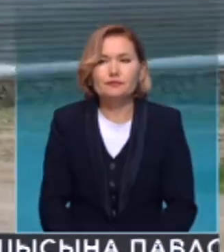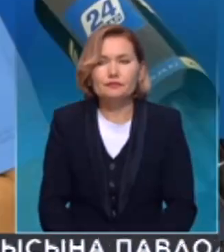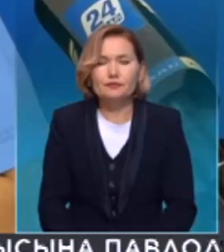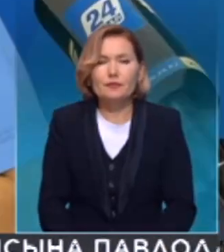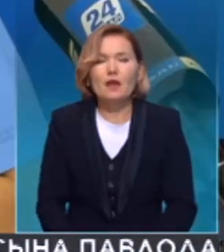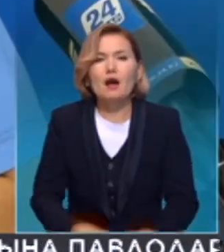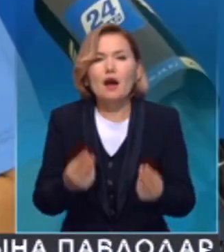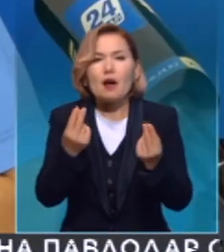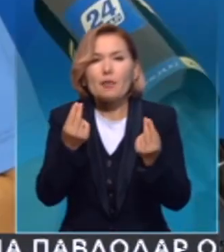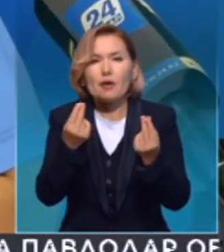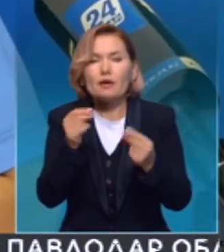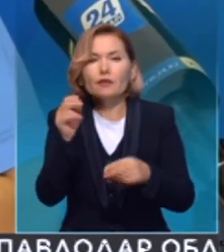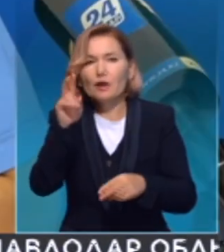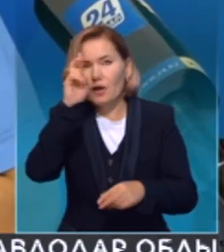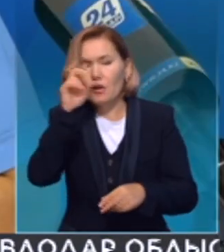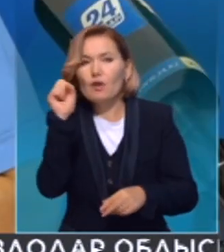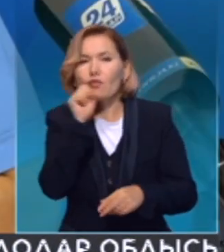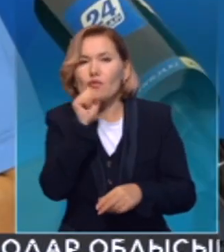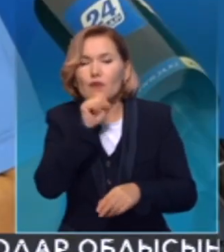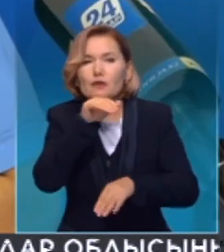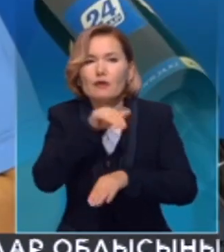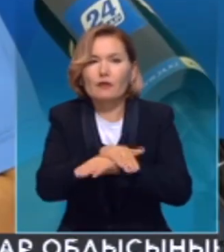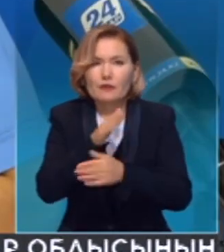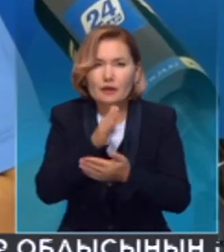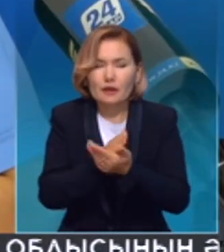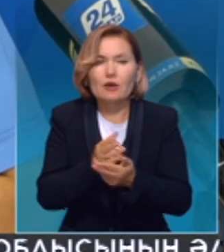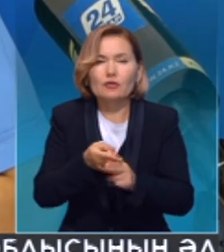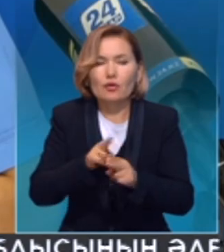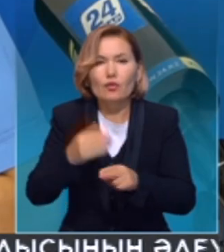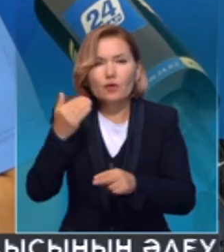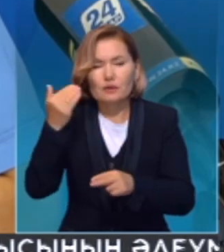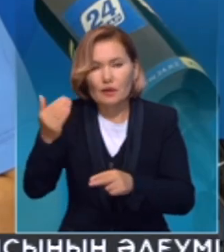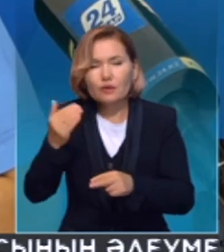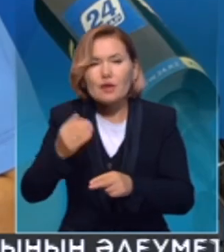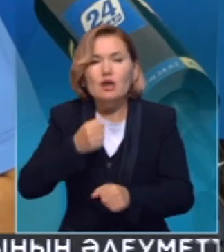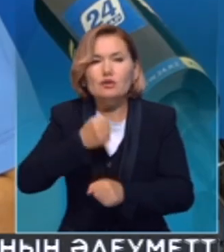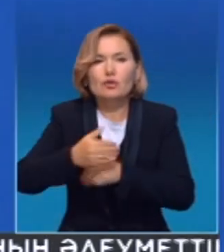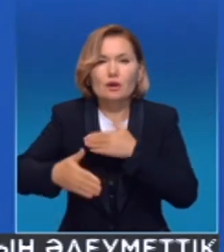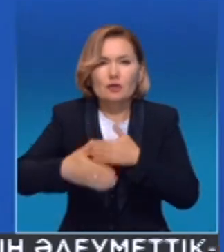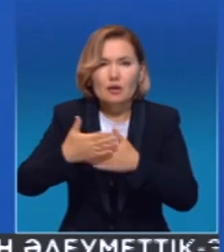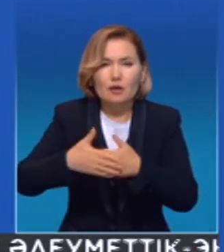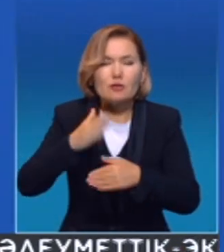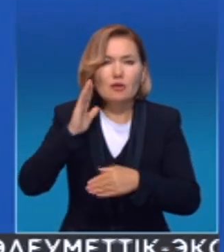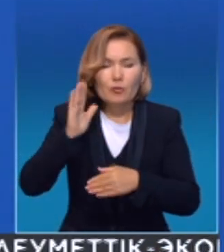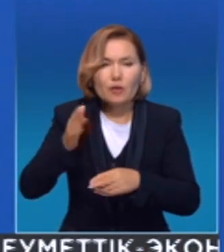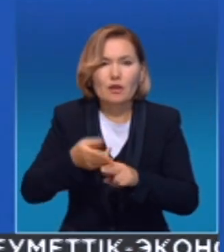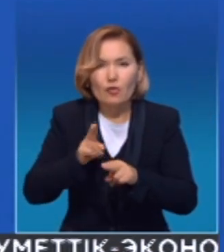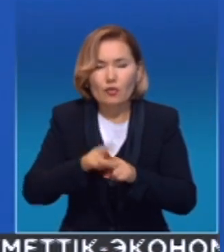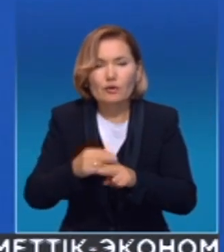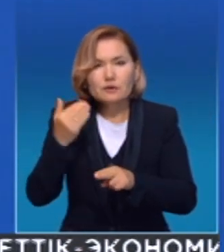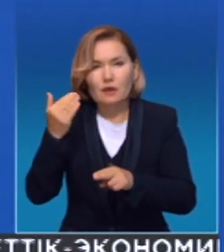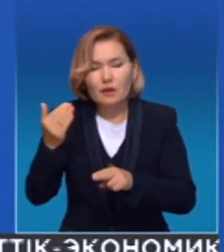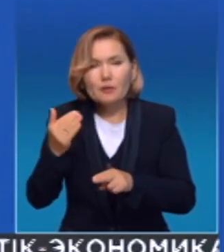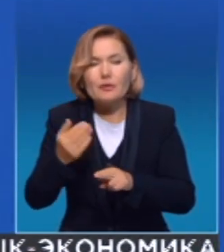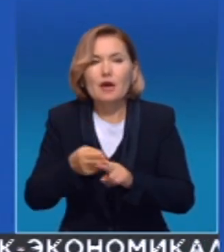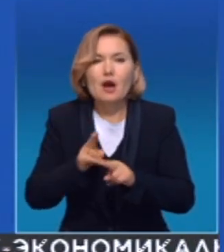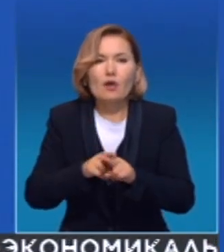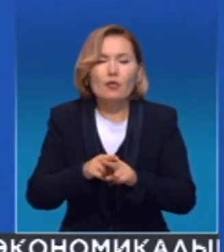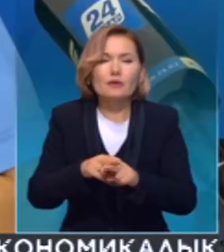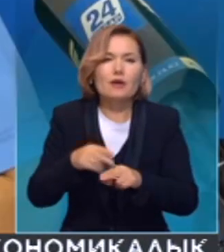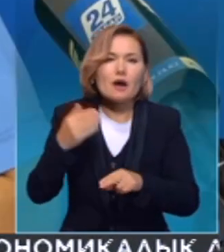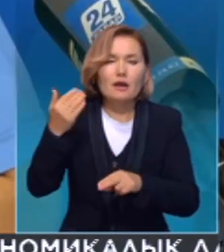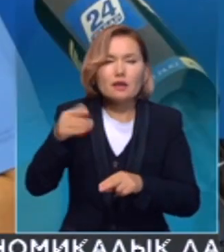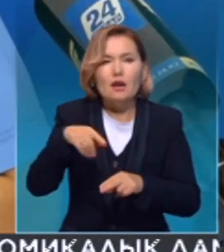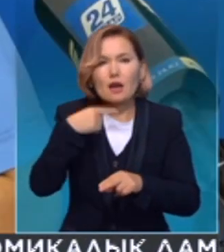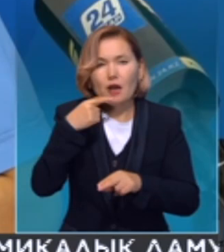Бюджет қаражатты жымқыру дерегі дәлелденетін болса, әрине қылмыстық жазаға тартылатын болады. Түсініктемелер бойынша көбінесе механикалық